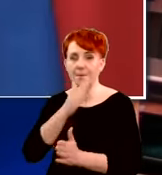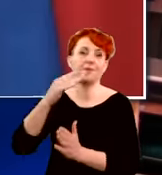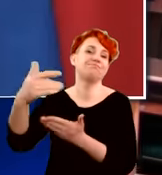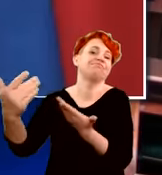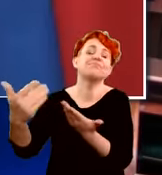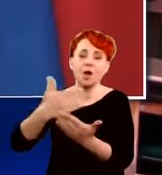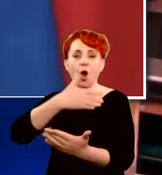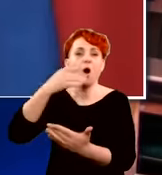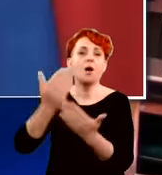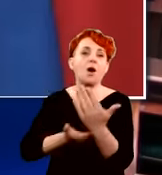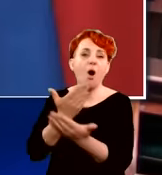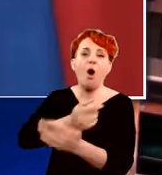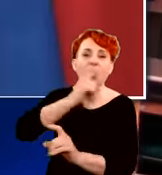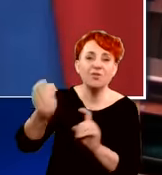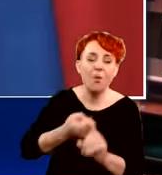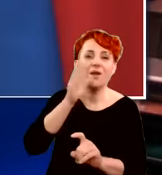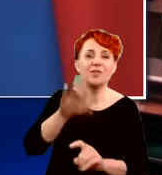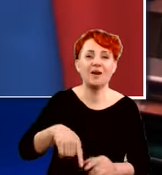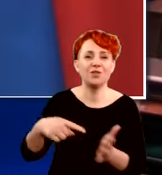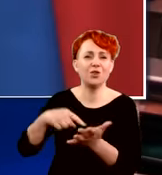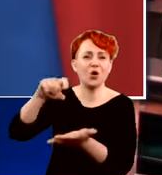ta izba pracy,